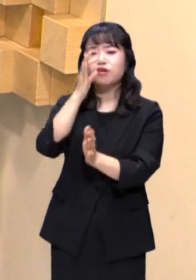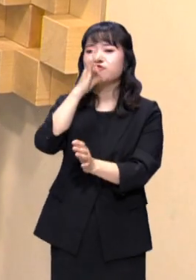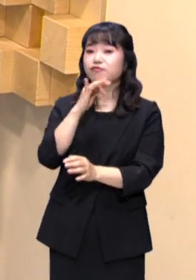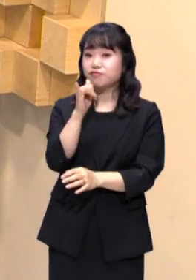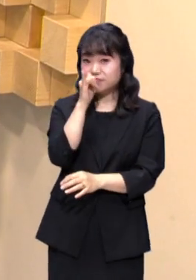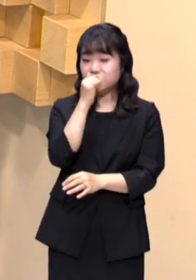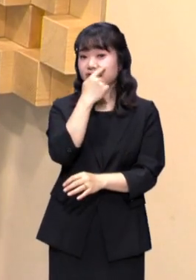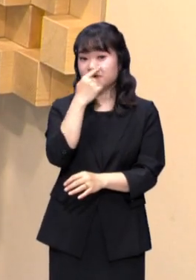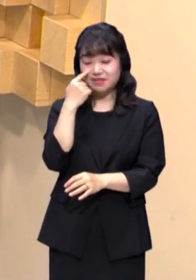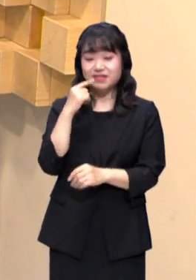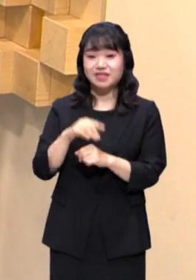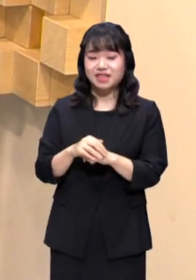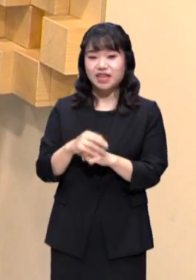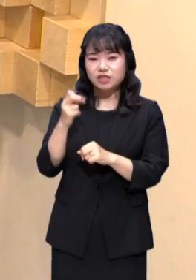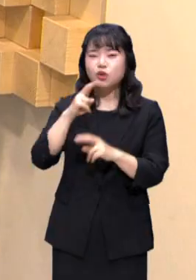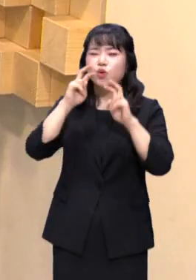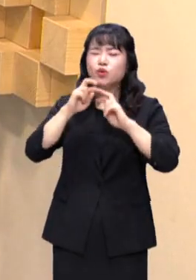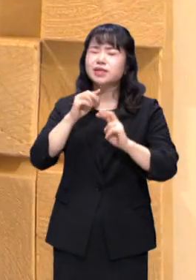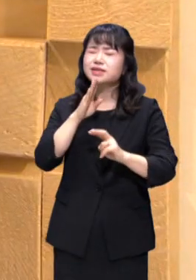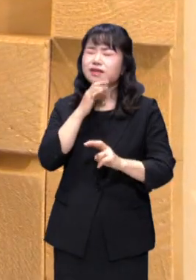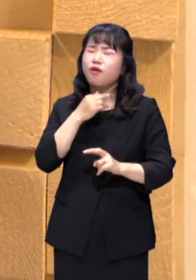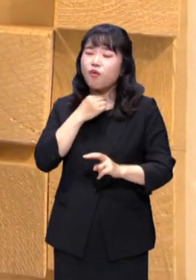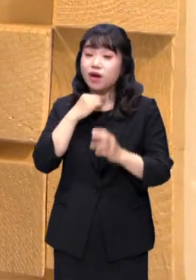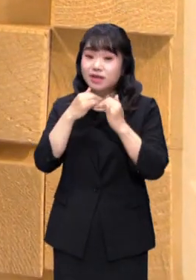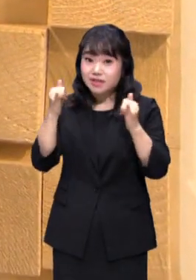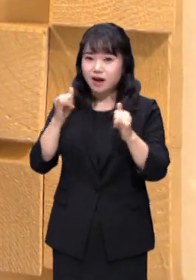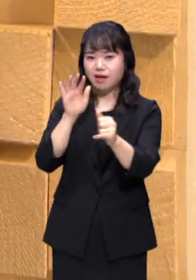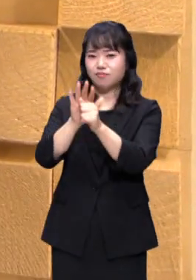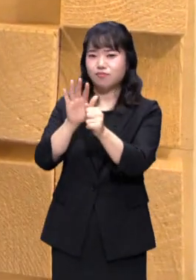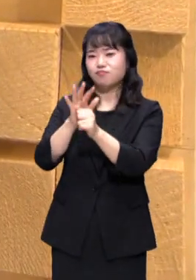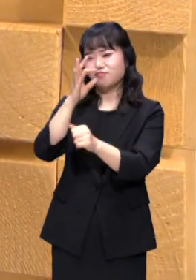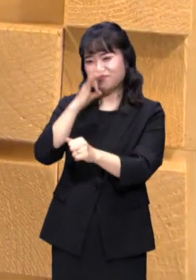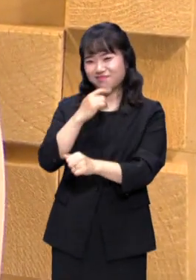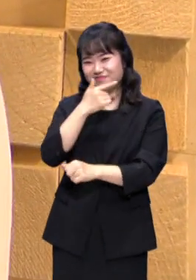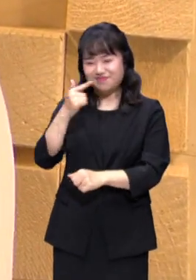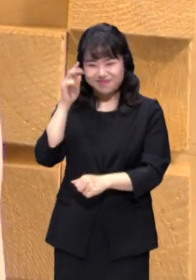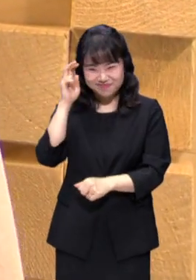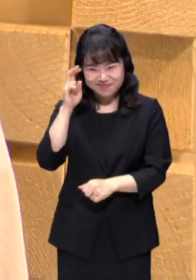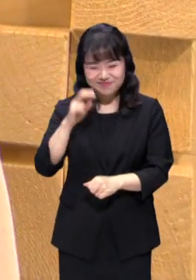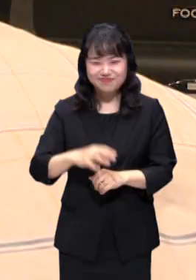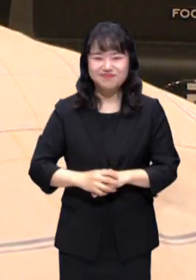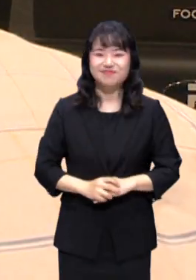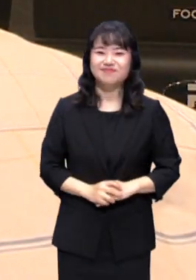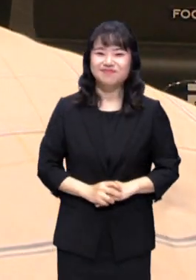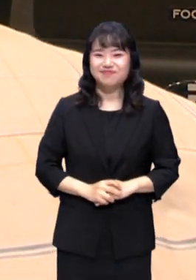같습니다. 음악에 진심인 분들에게 큰 힘이 되지 않을까 합니다.